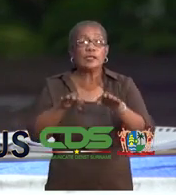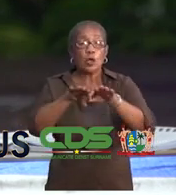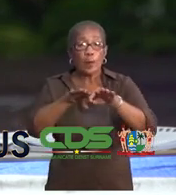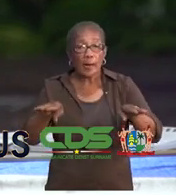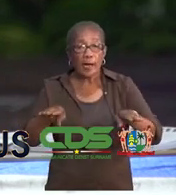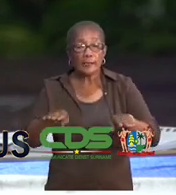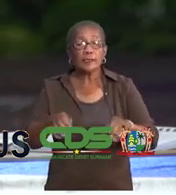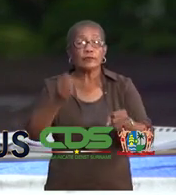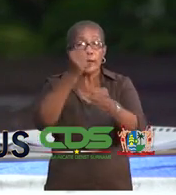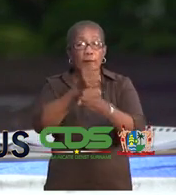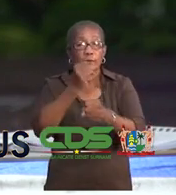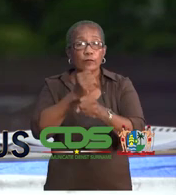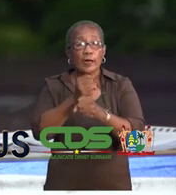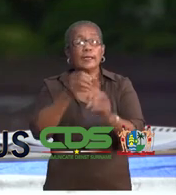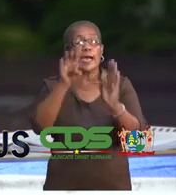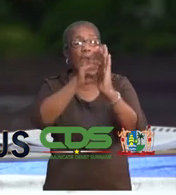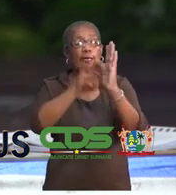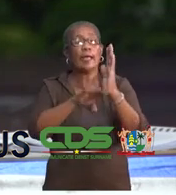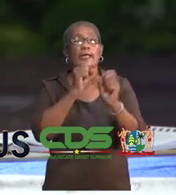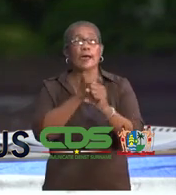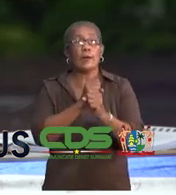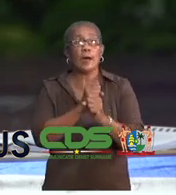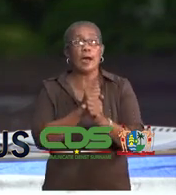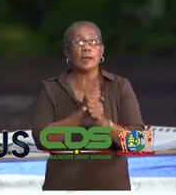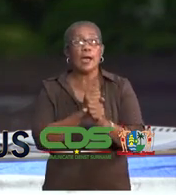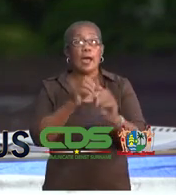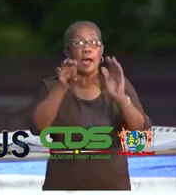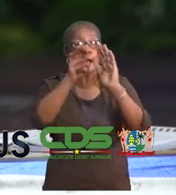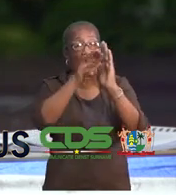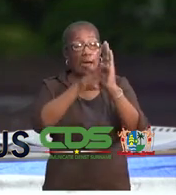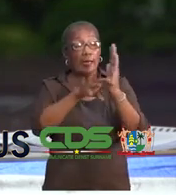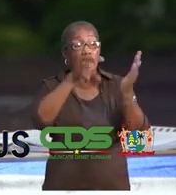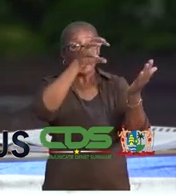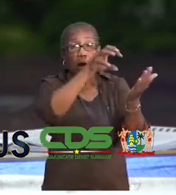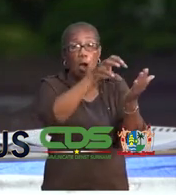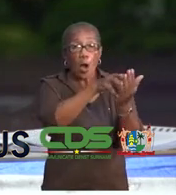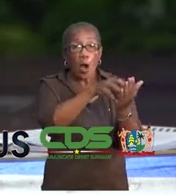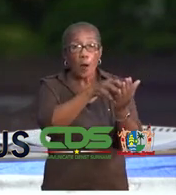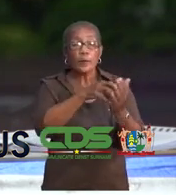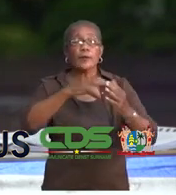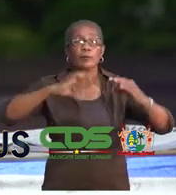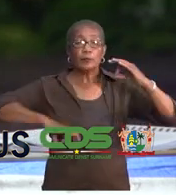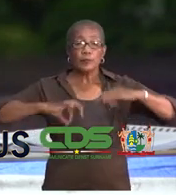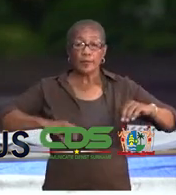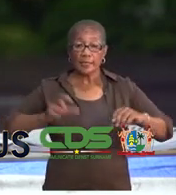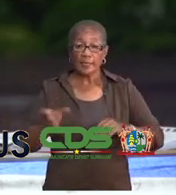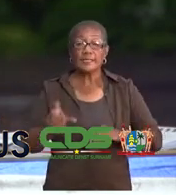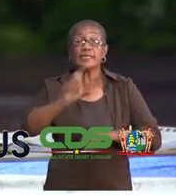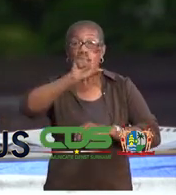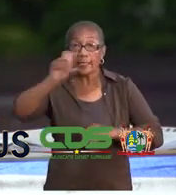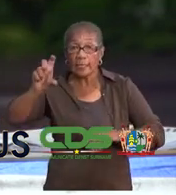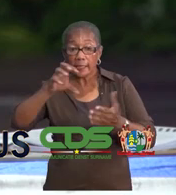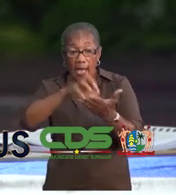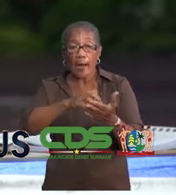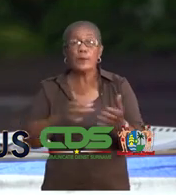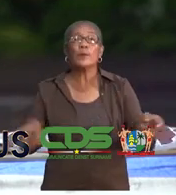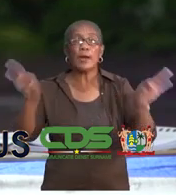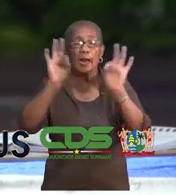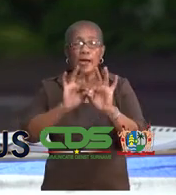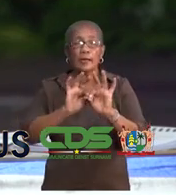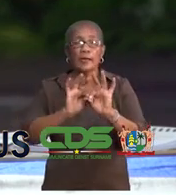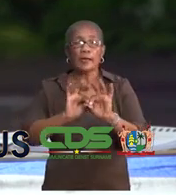de functionaliteit van die agenda. Op de agenda staan zaken waar de ministers die ik genoemd heb noodzakelijk zijn